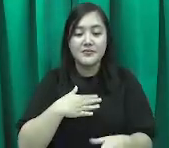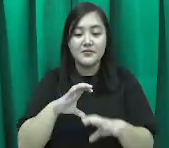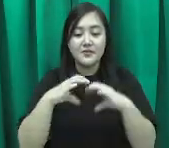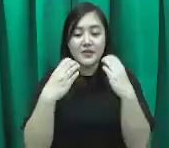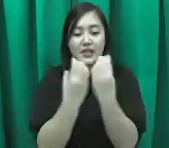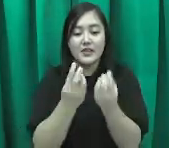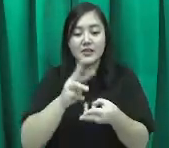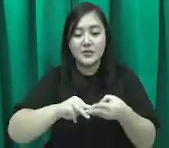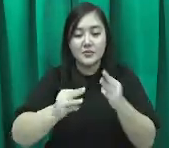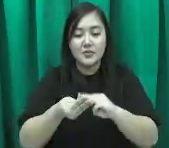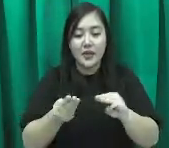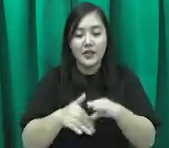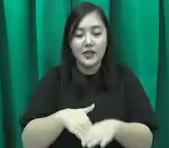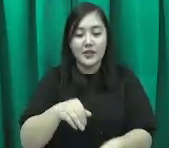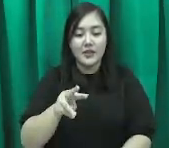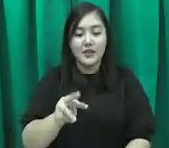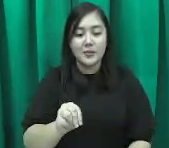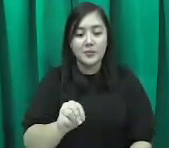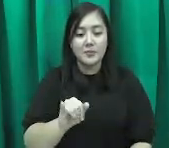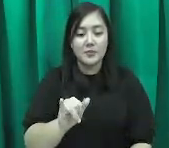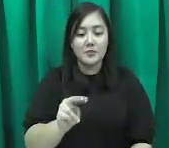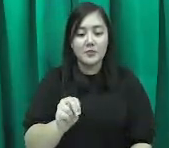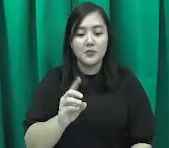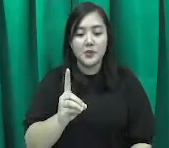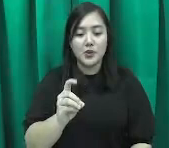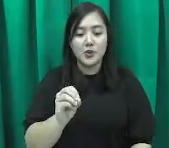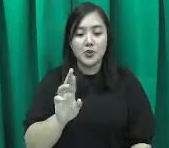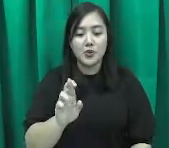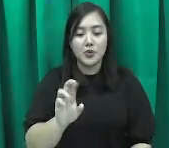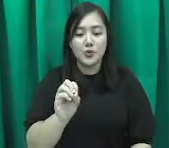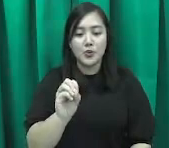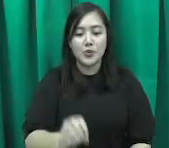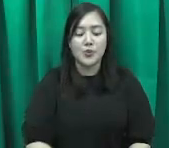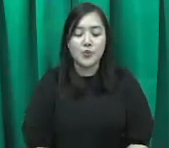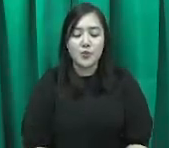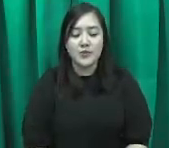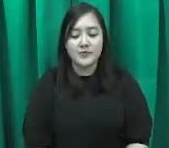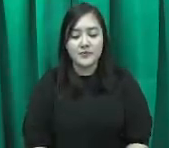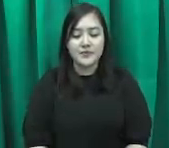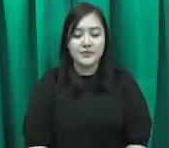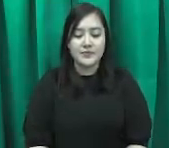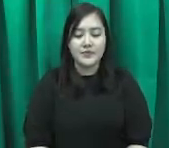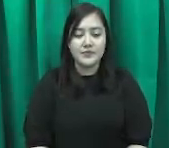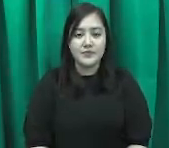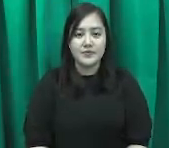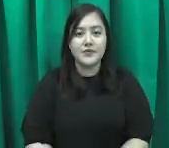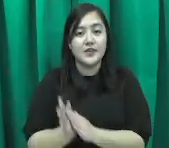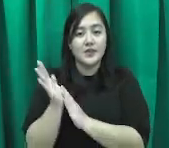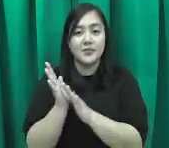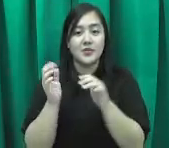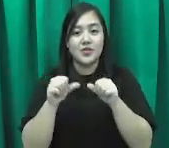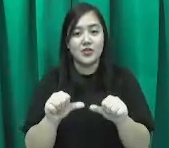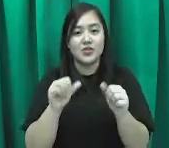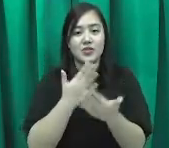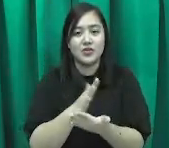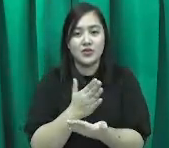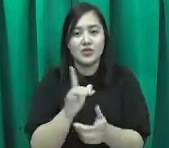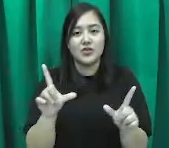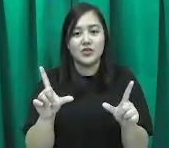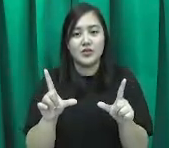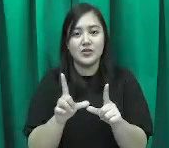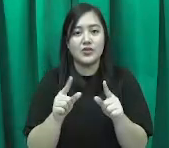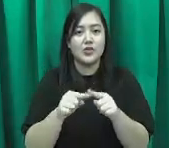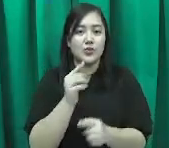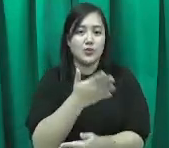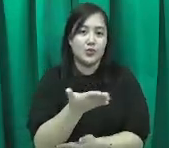IB. Yeah, nanonood wow. siya. Bok, hello, hello po. Ayan. So, thanks for watching. Please pass the link sa mga tao mo dyan. Lalo na yung mga